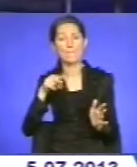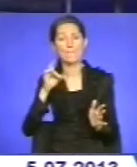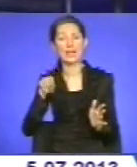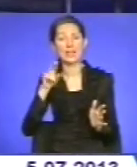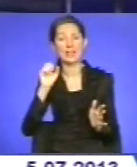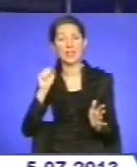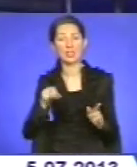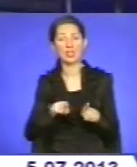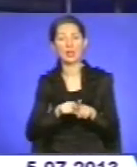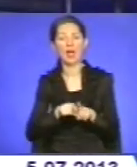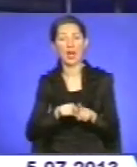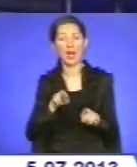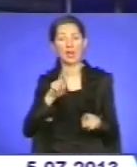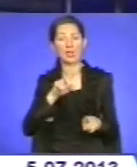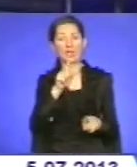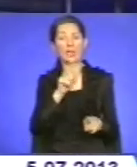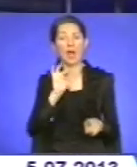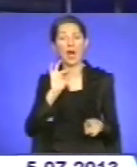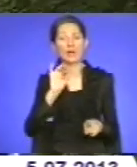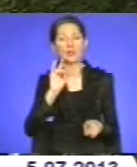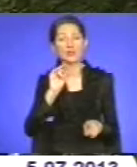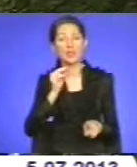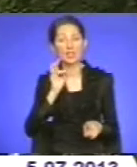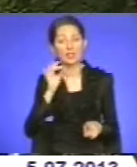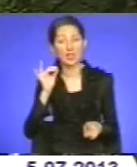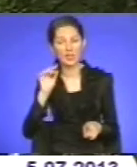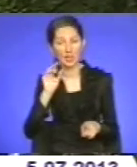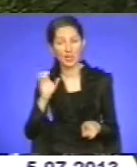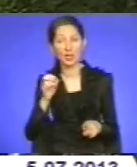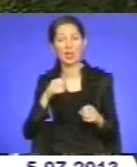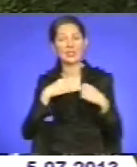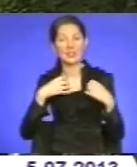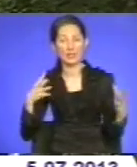можна. Більше про це дивіться далі. Перша